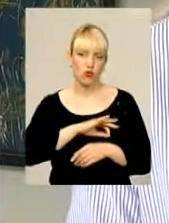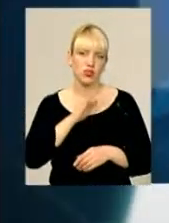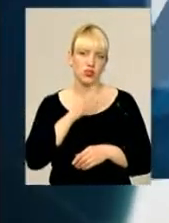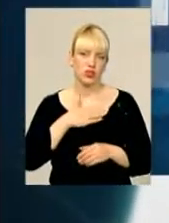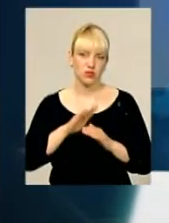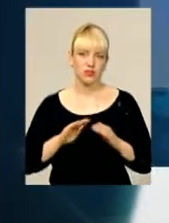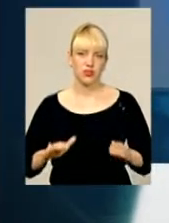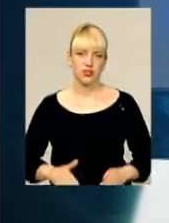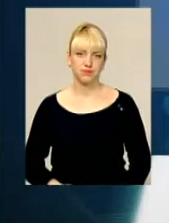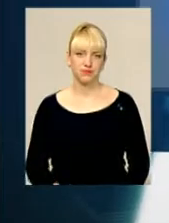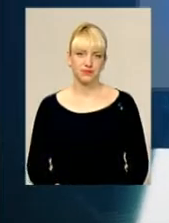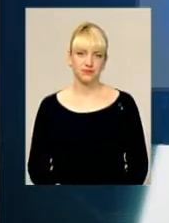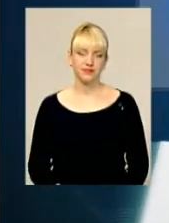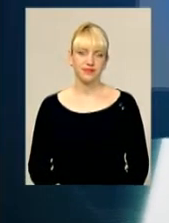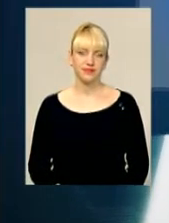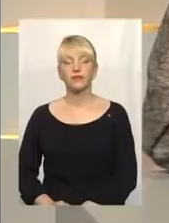дітям.